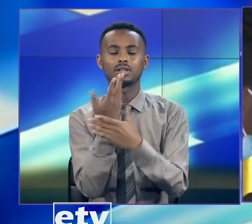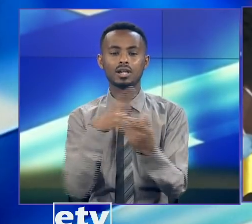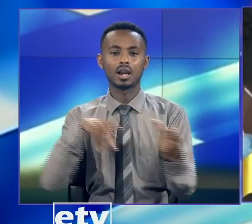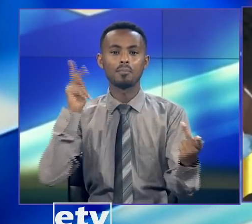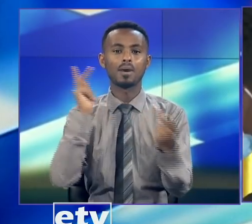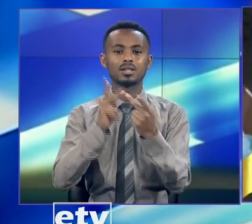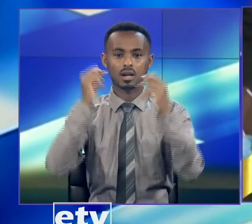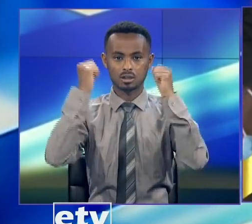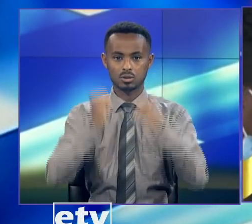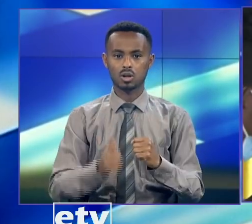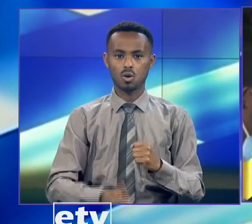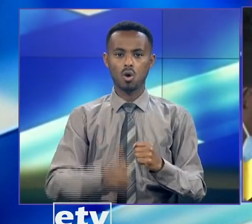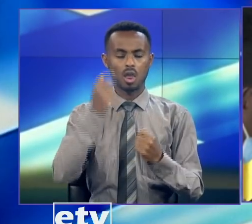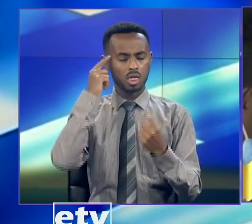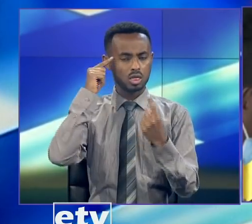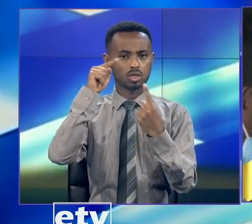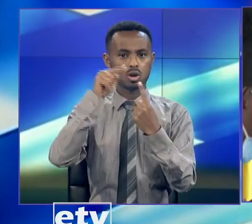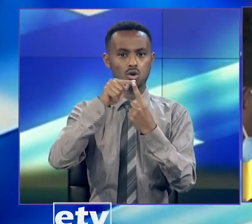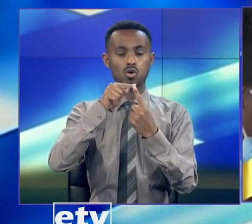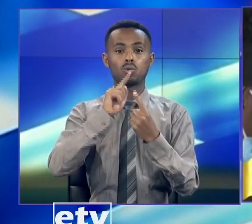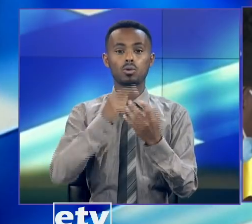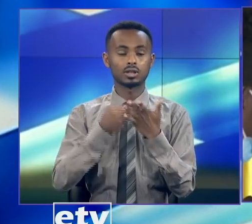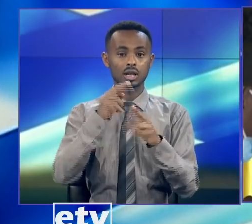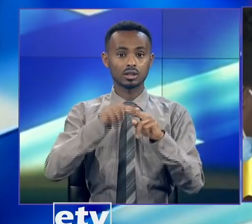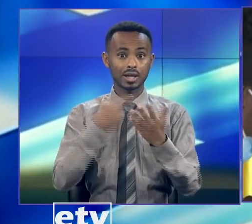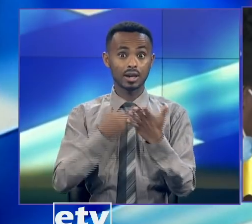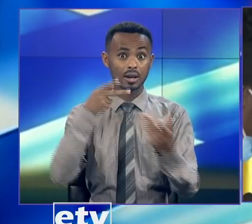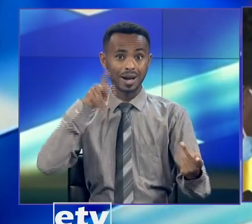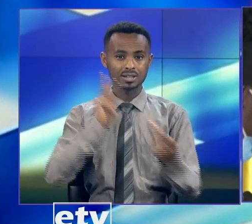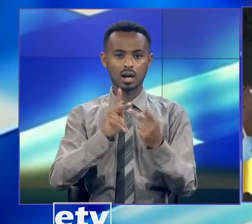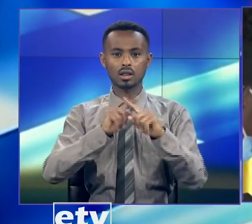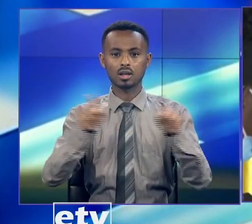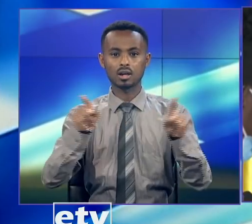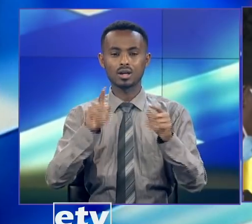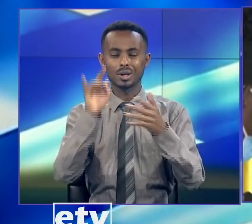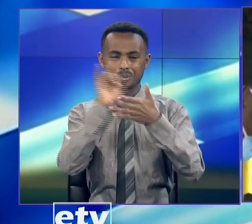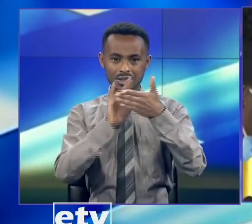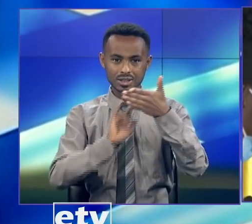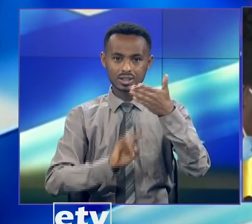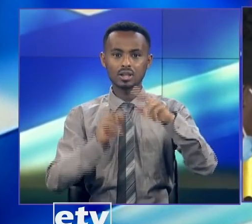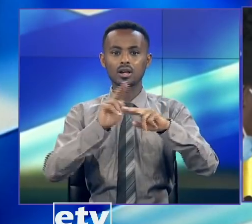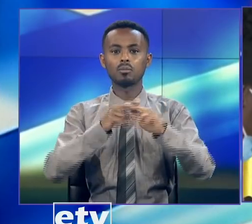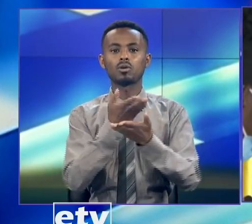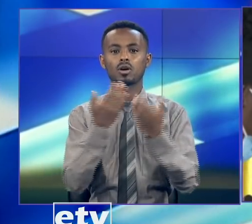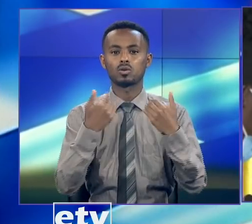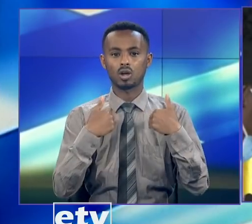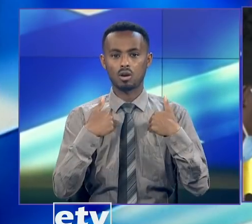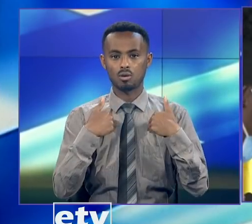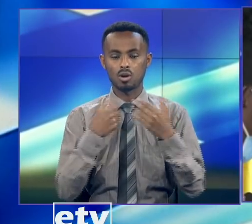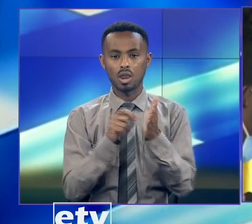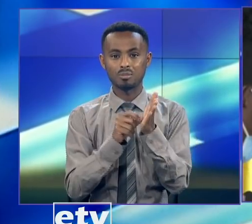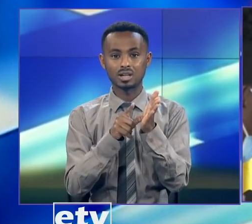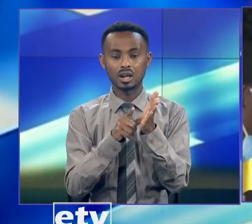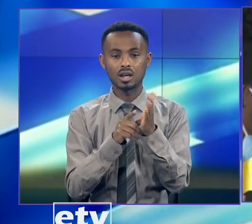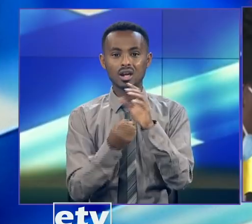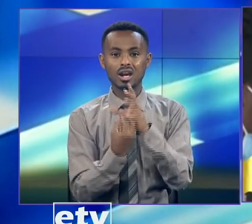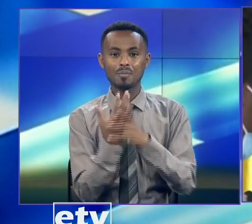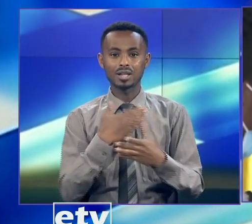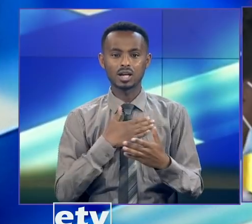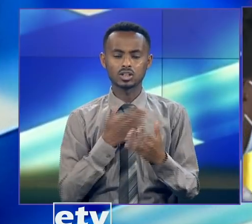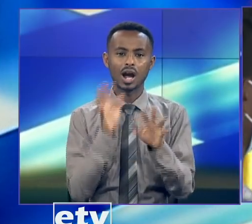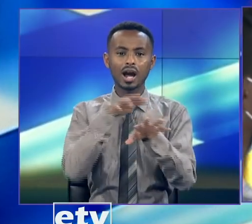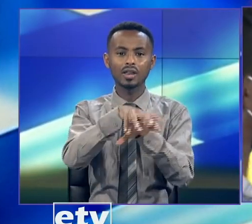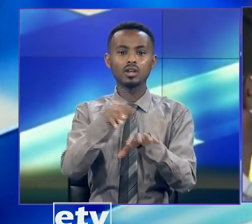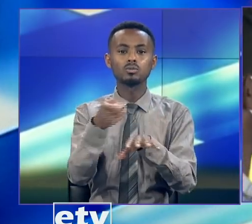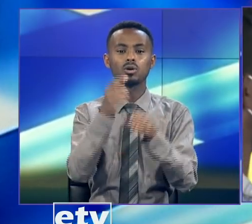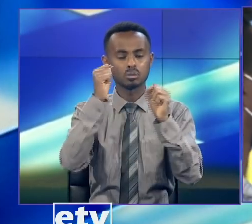ማሳካት መቻል ነው እንደው ትልቁ ግቡ ብለን ስናስቀምጥ፣ ይሄን ለማሳካት ግን በዝርዝር የተቀመጡ ነገሮች አሉ። ለምሳሌ ልማታችን አካታች